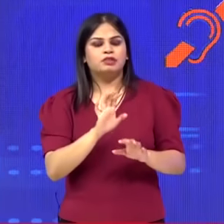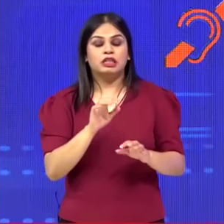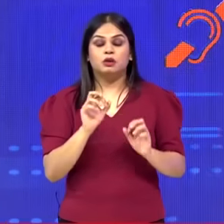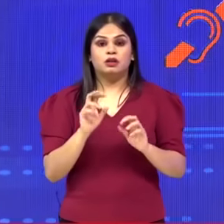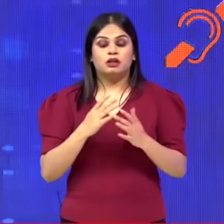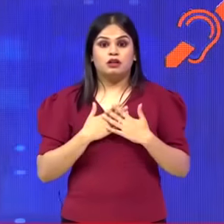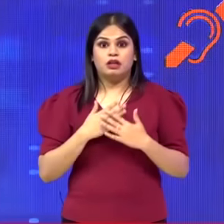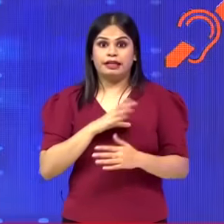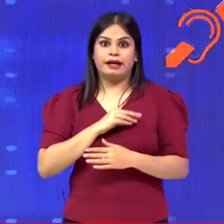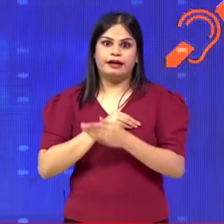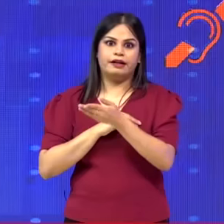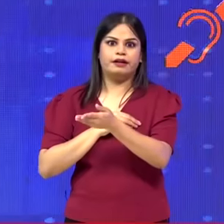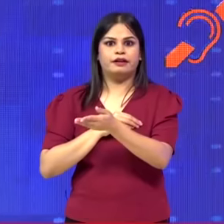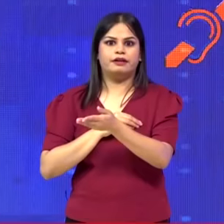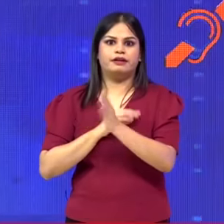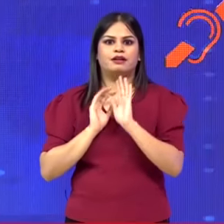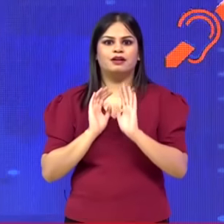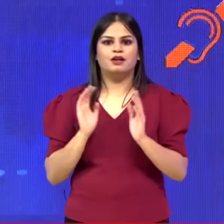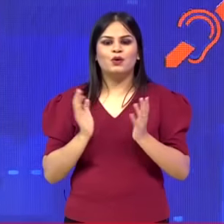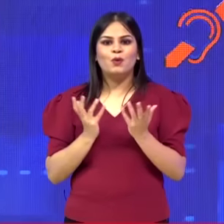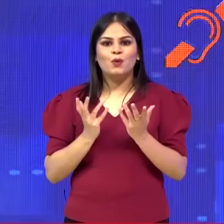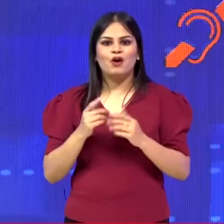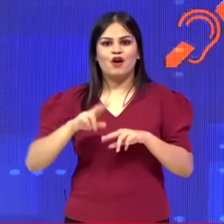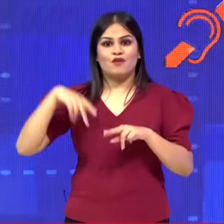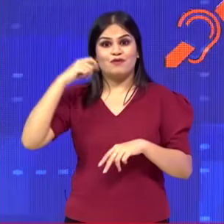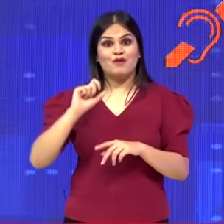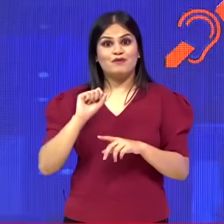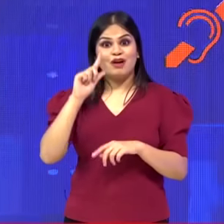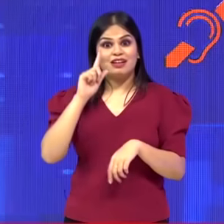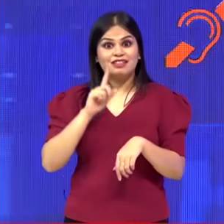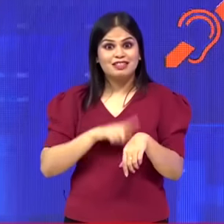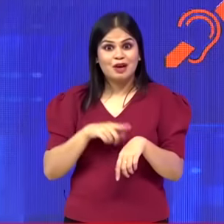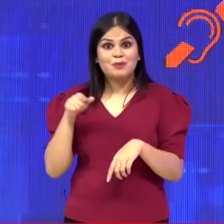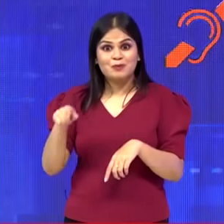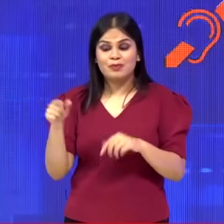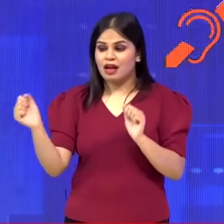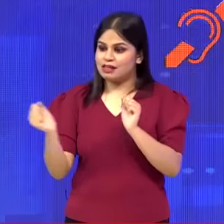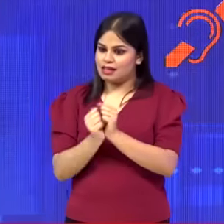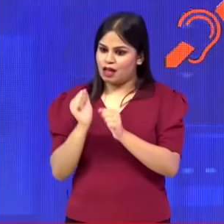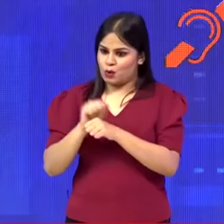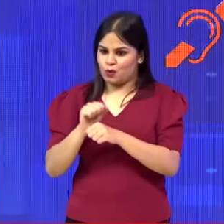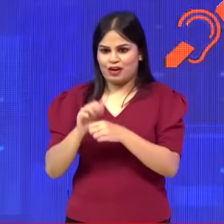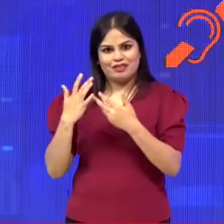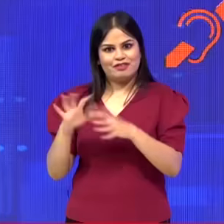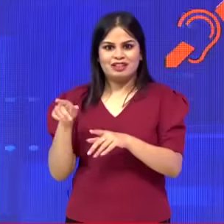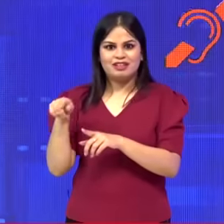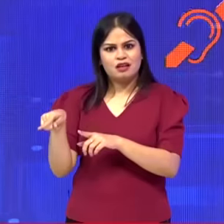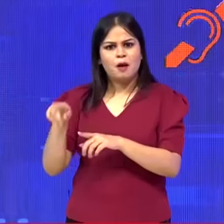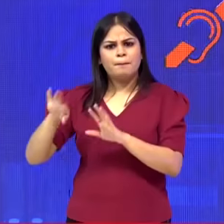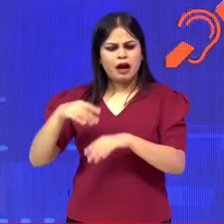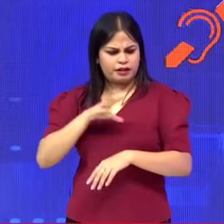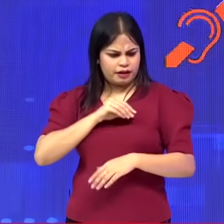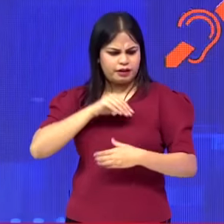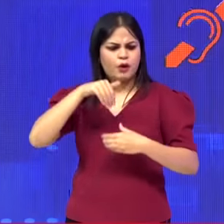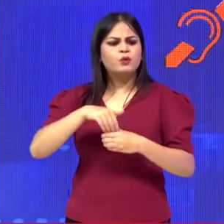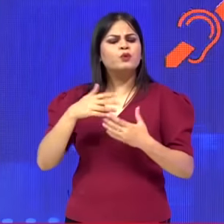है, आपकी पहली पिक्चर में मैंने आपके साथ काम किया, फिर डर किस बात